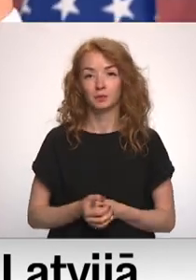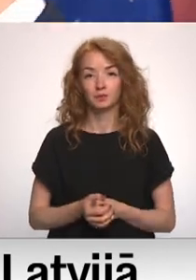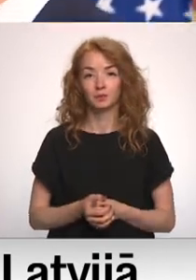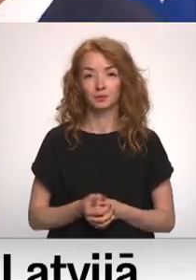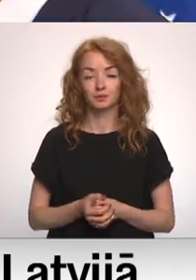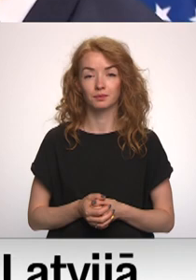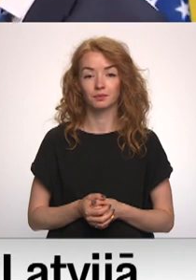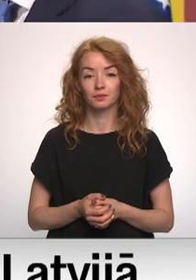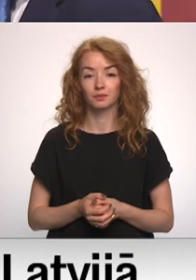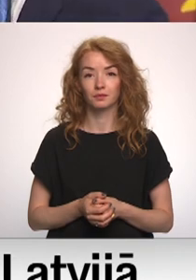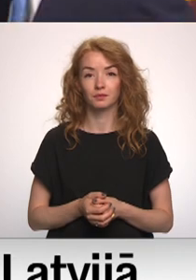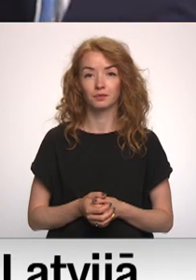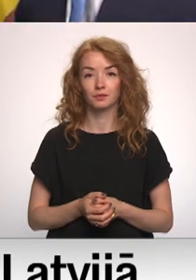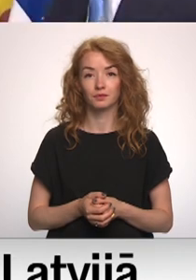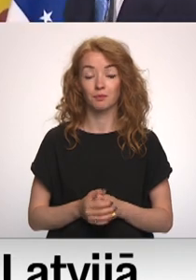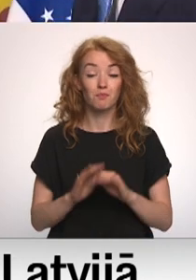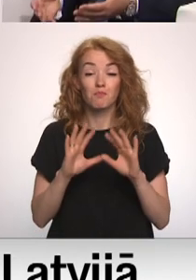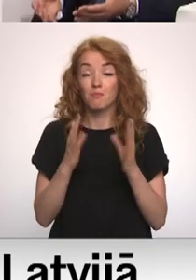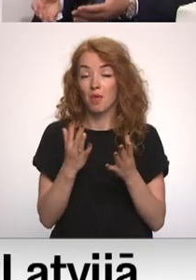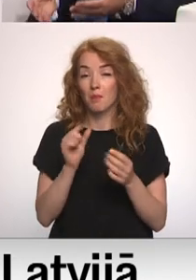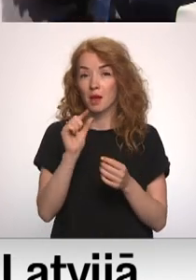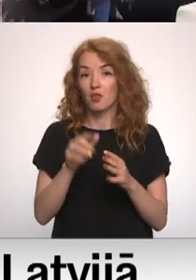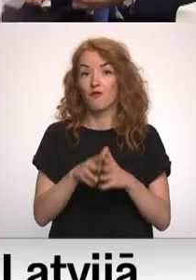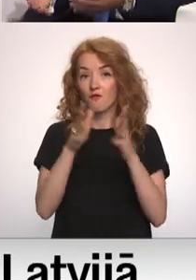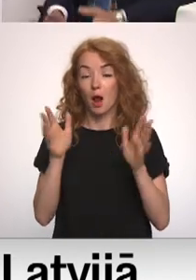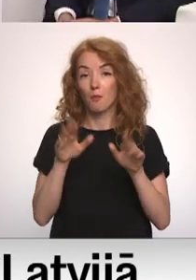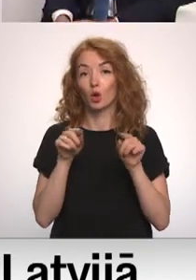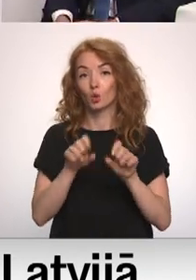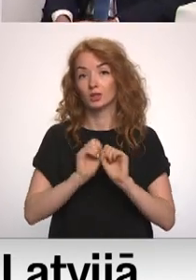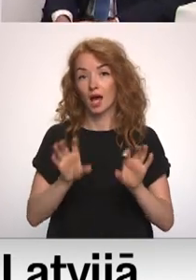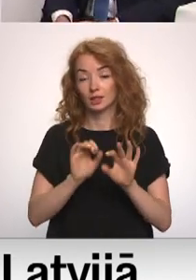Bet mazliet vairāk par visu tad stāstīšu šovakar panorāmā.